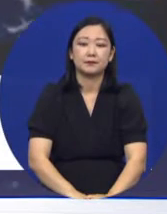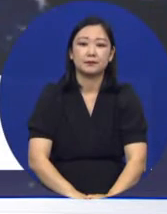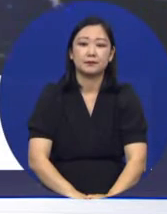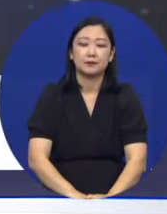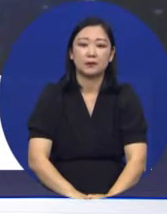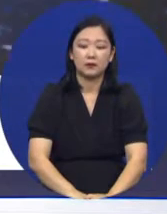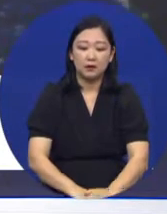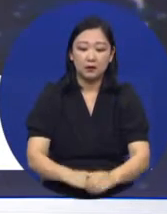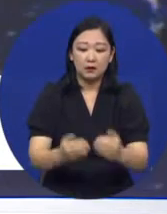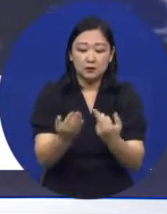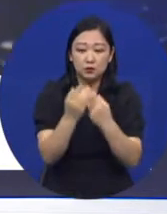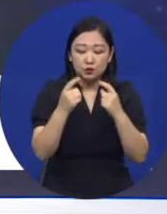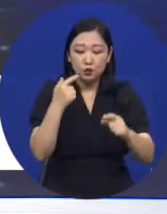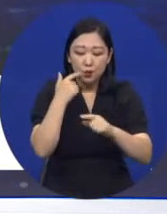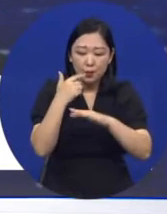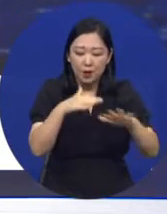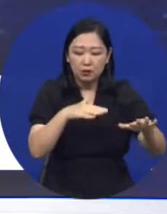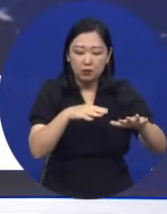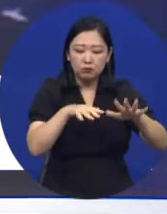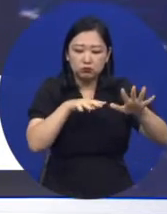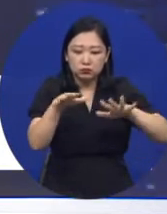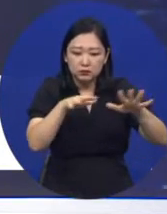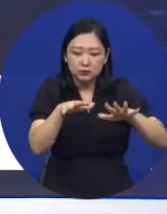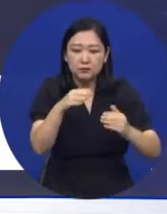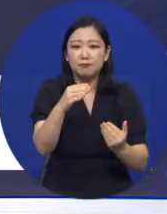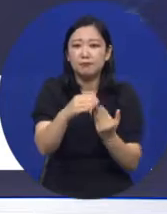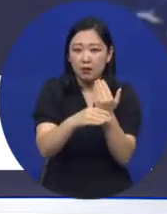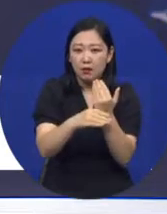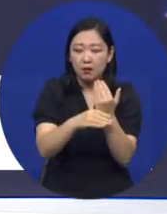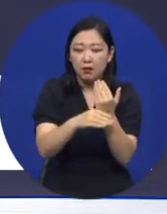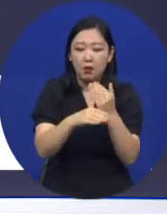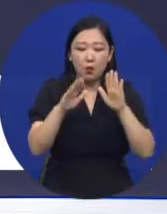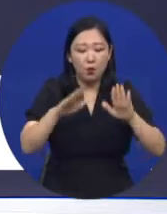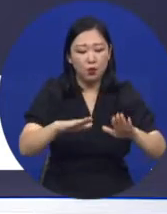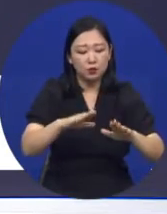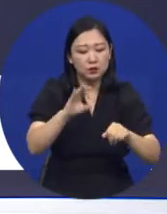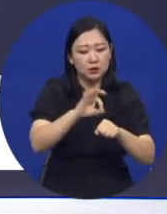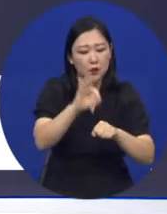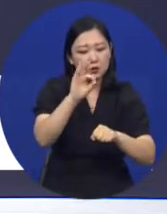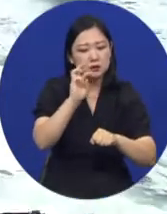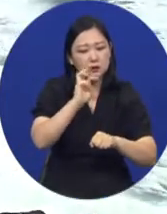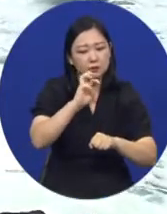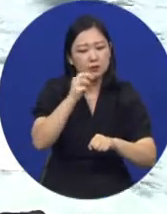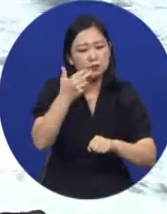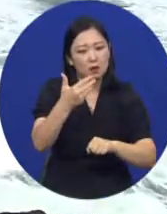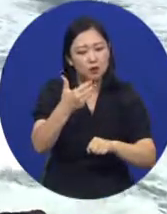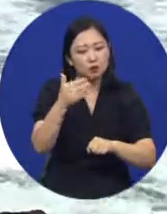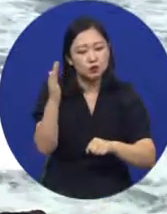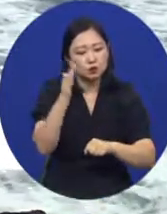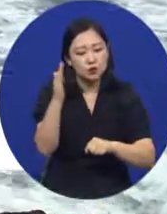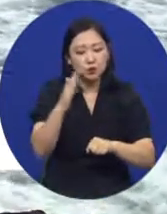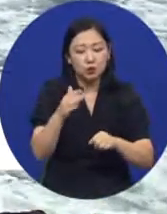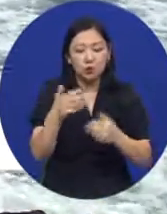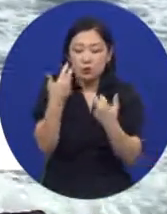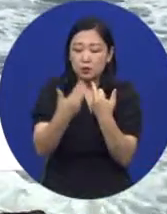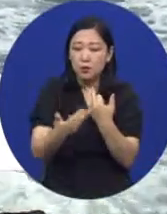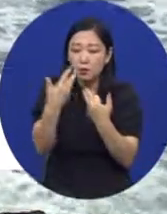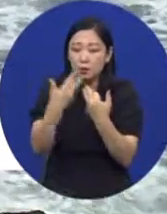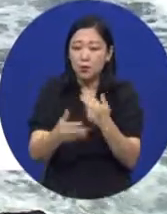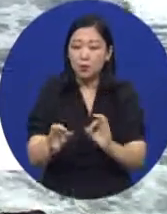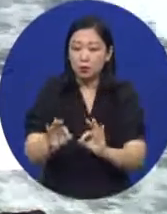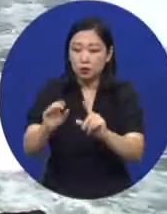제주 부근 해역에서 지진이 잇따라 발생했습니다. 오늘 오전 10시 38분쯤 제주도 서귀포시